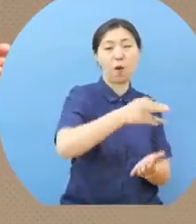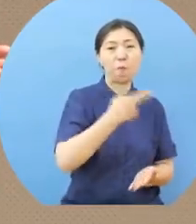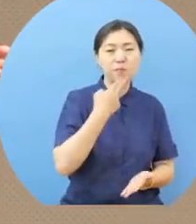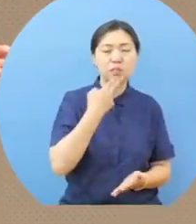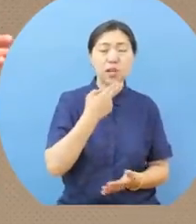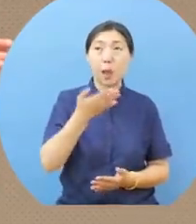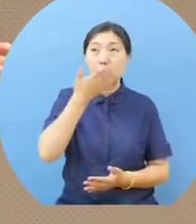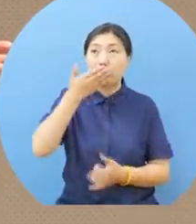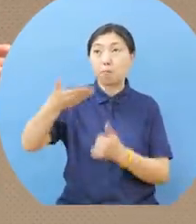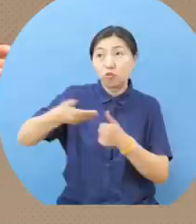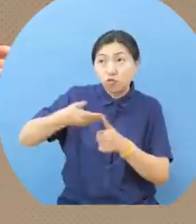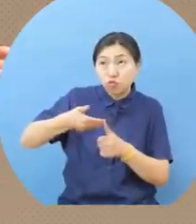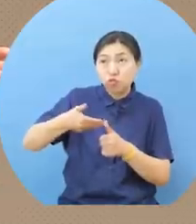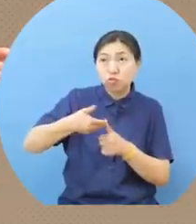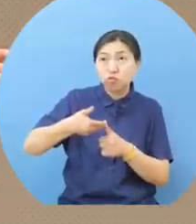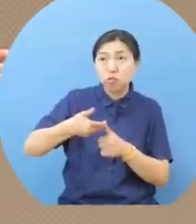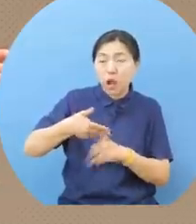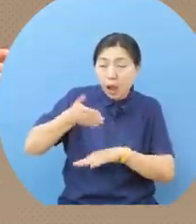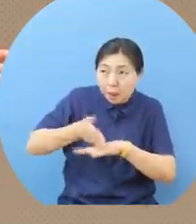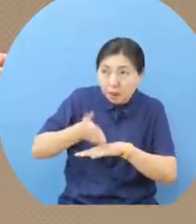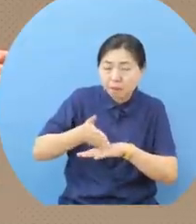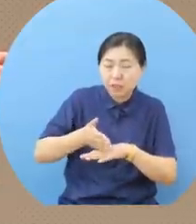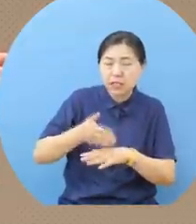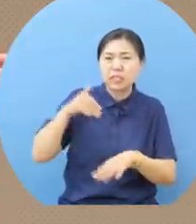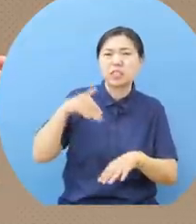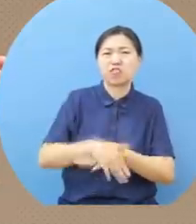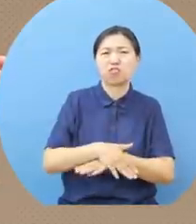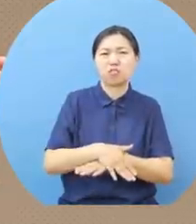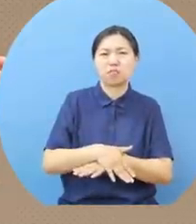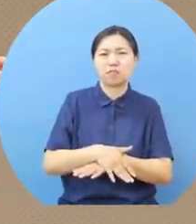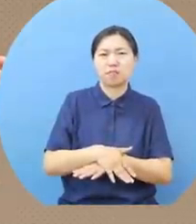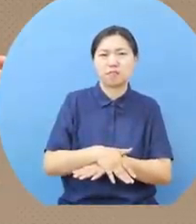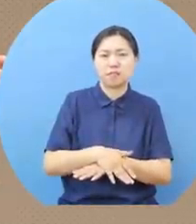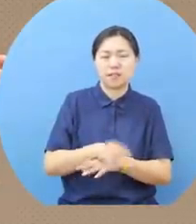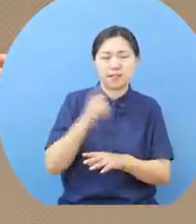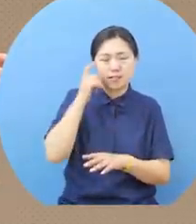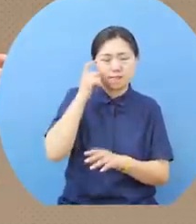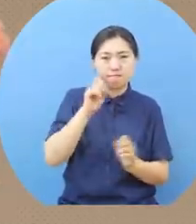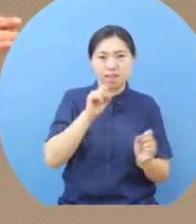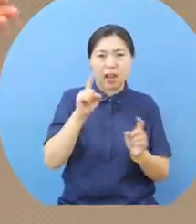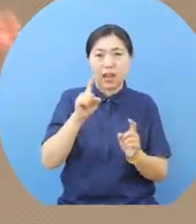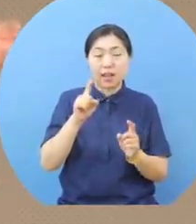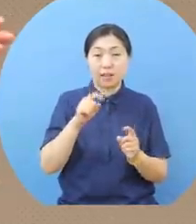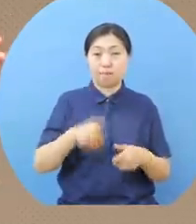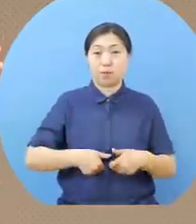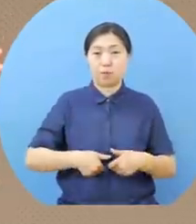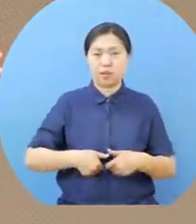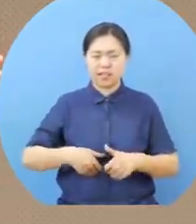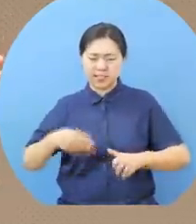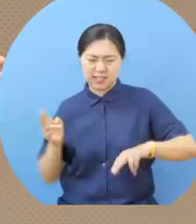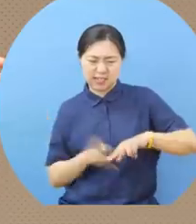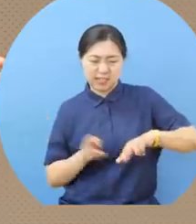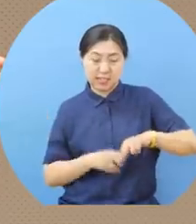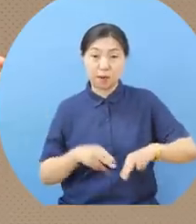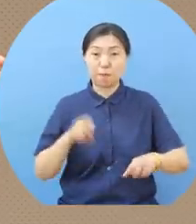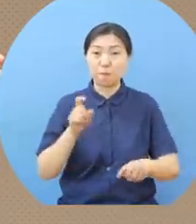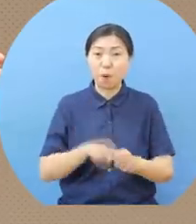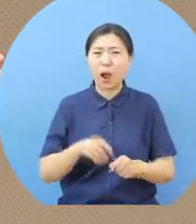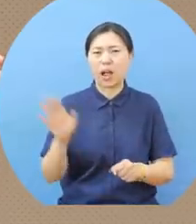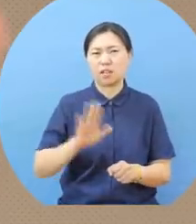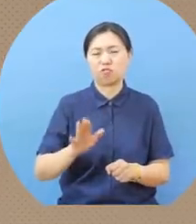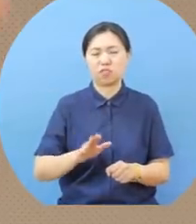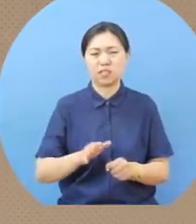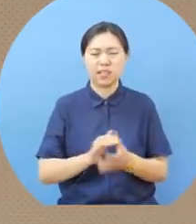집에서 밤 맥의 죽으면 어머니 고맙습니다 이렇게 하도록 딱 바짝 잡아야지 근데 고장 는 단어들이 편다는 게 아니라